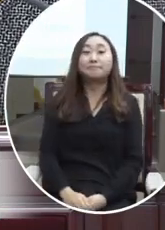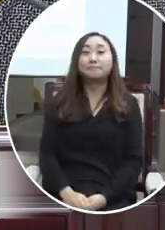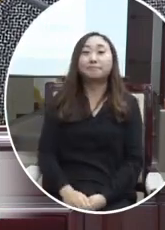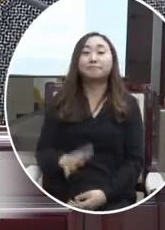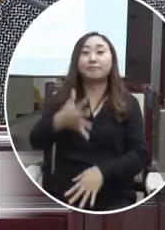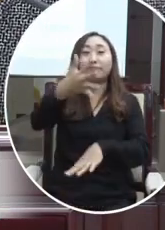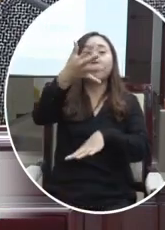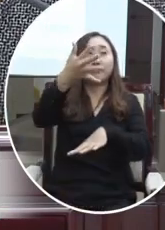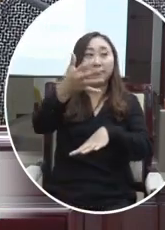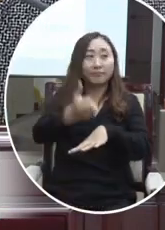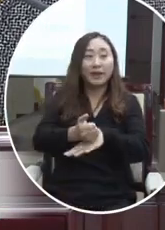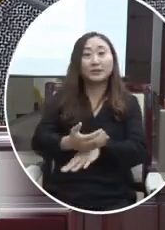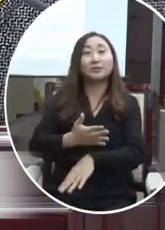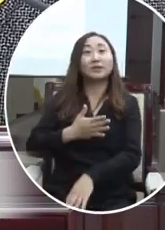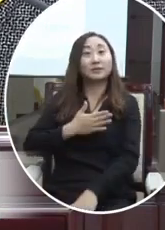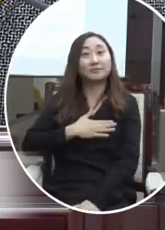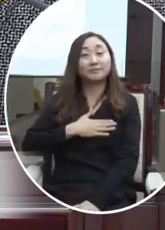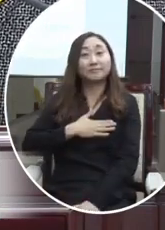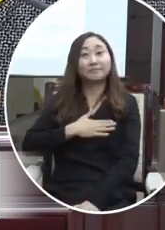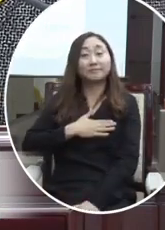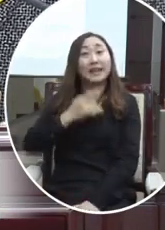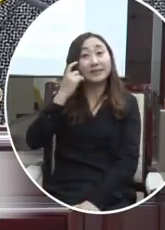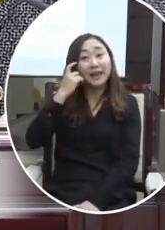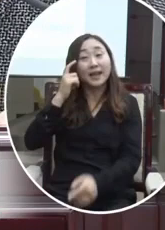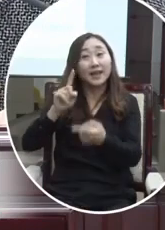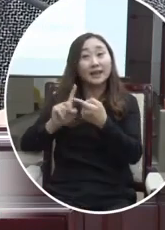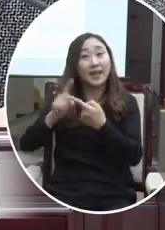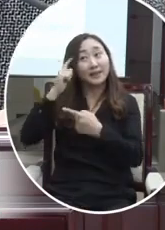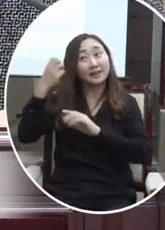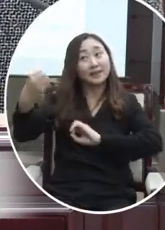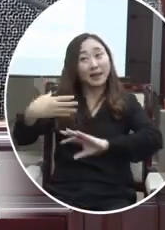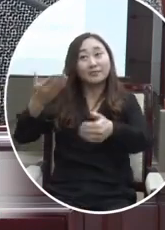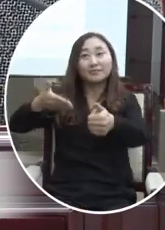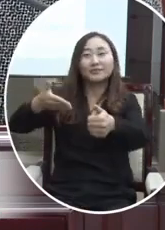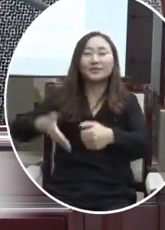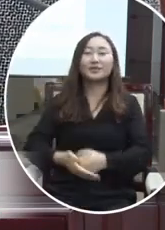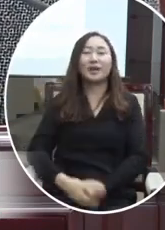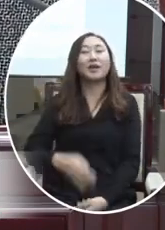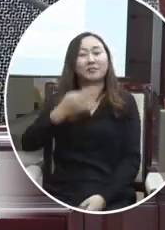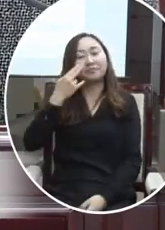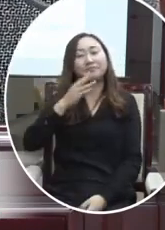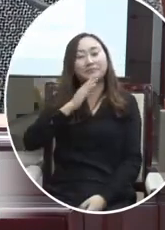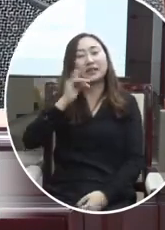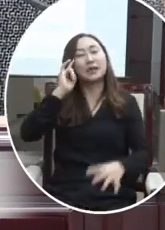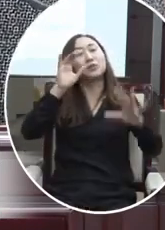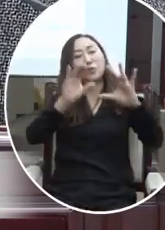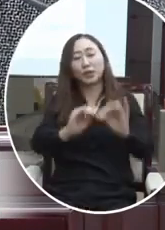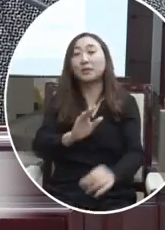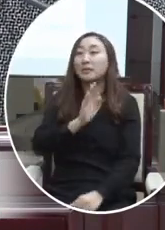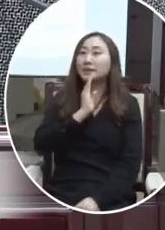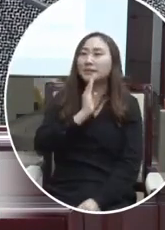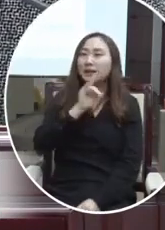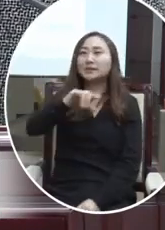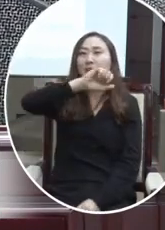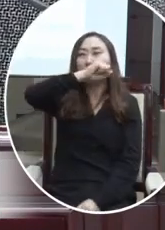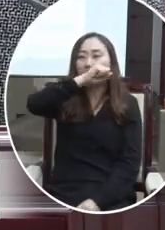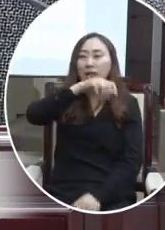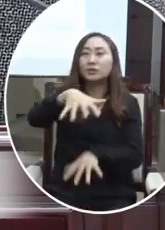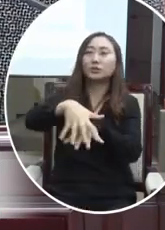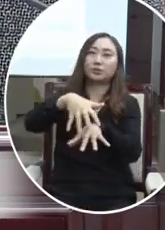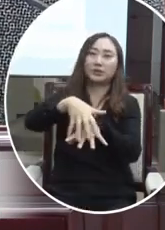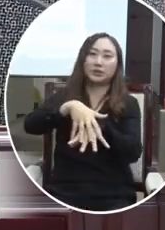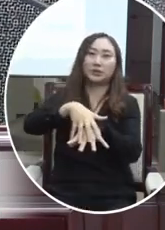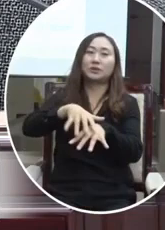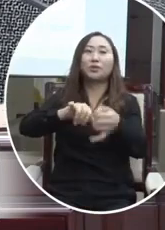바랍니다. 마지막으로 본 의원의 생각에 대해 구청장님 의견이 있으시면 말씀해 주시기 바랍니다. 네, 전적으로 동의하고요. 어떤 일을 하든 간에 이제